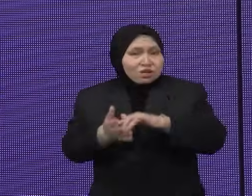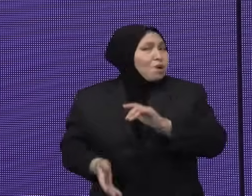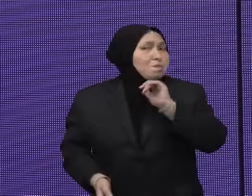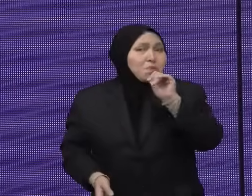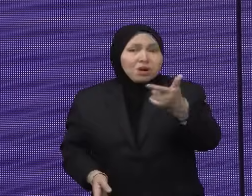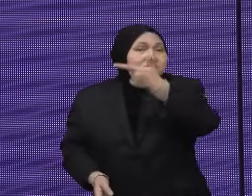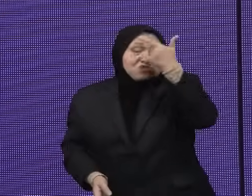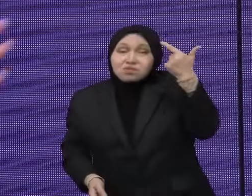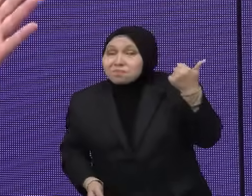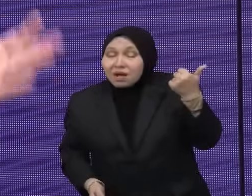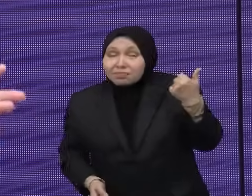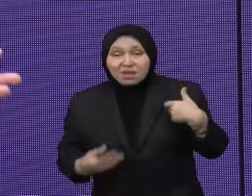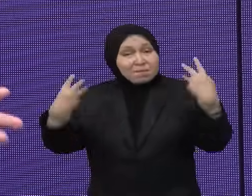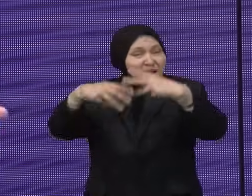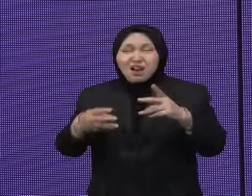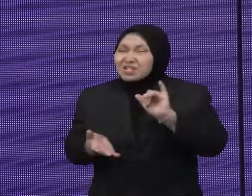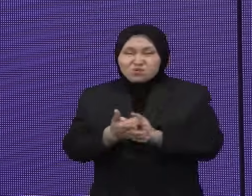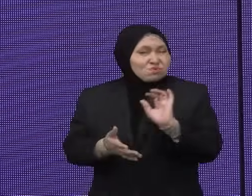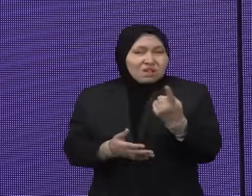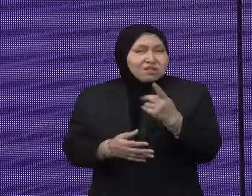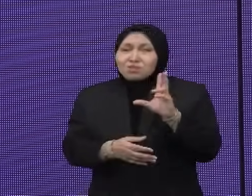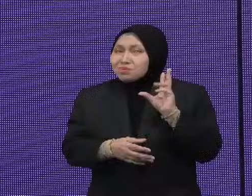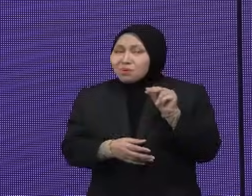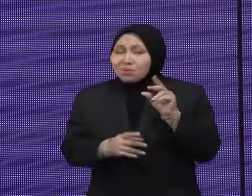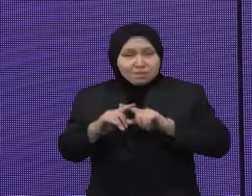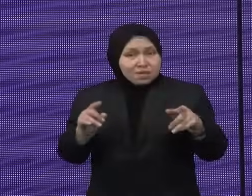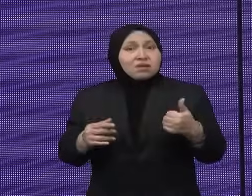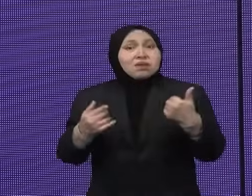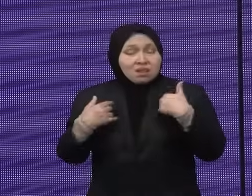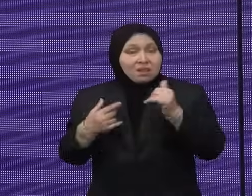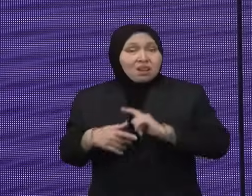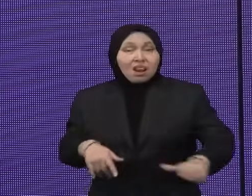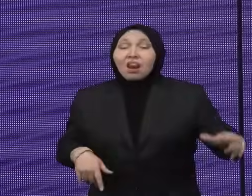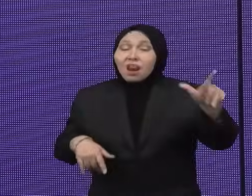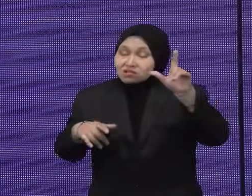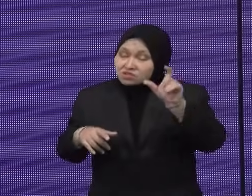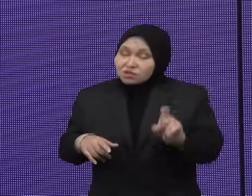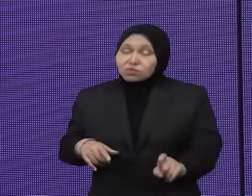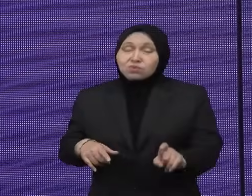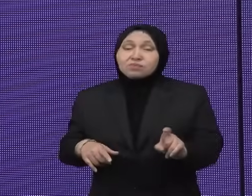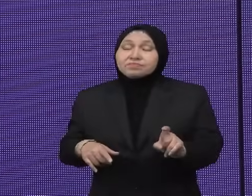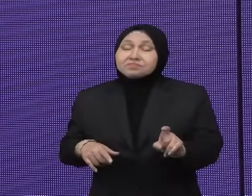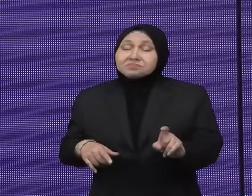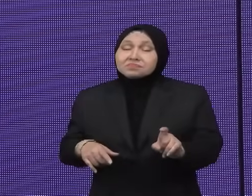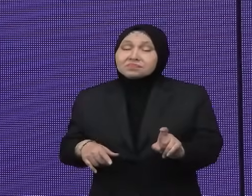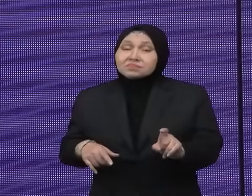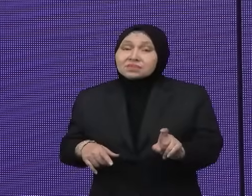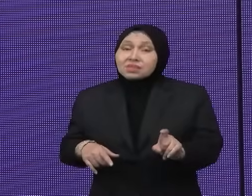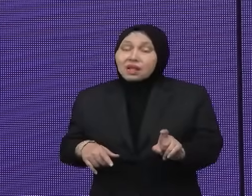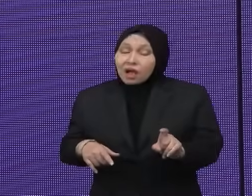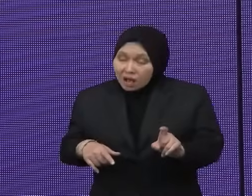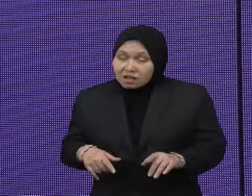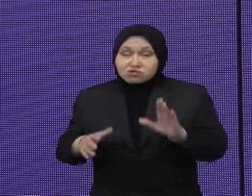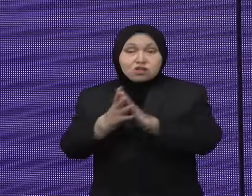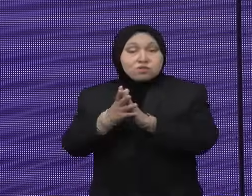bukannya sekadar perang begitu saja Ustaz ya, tetapi ia adalah entiti ataupun capacity